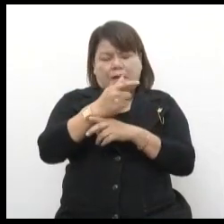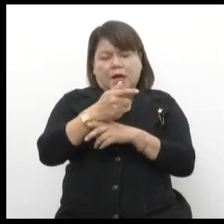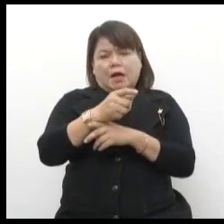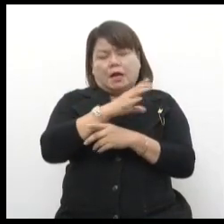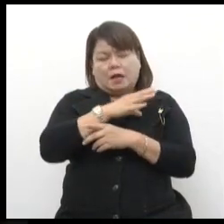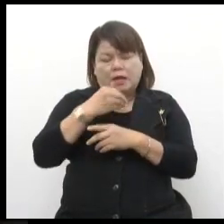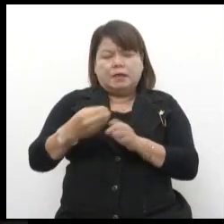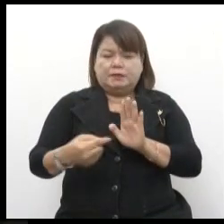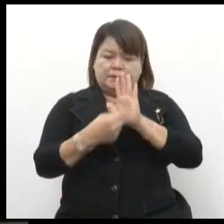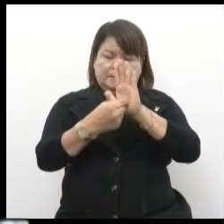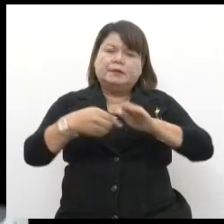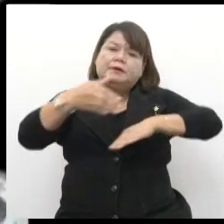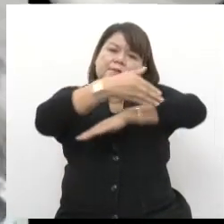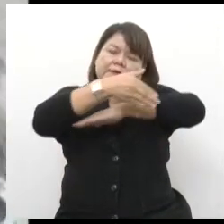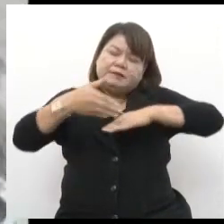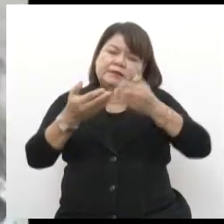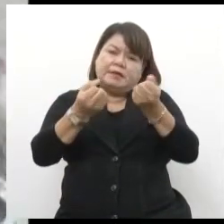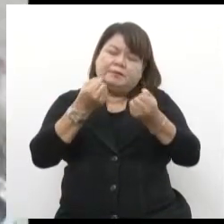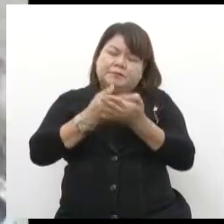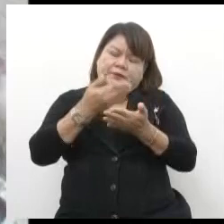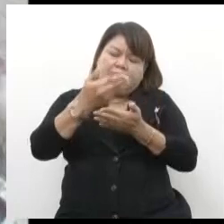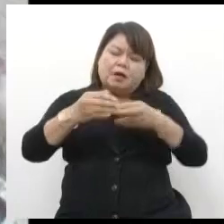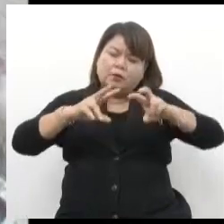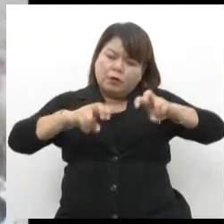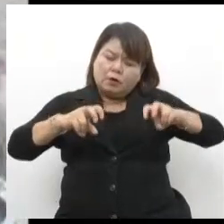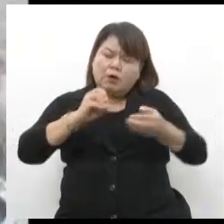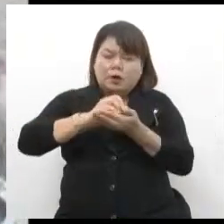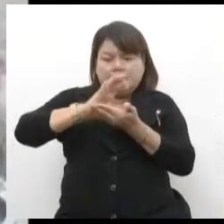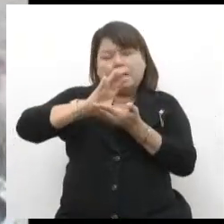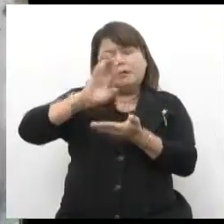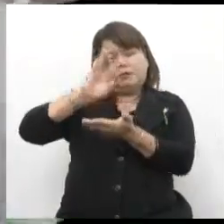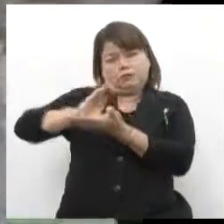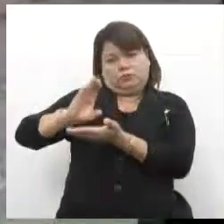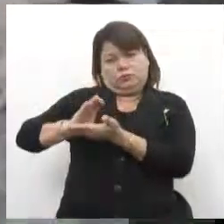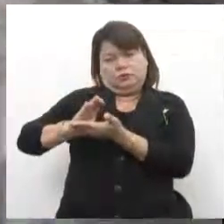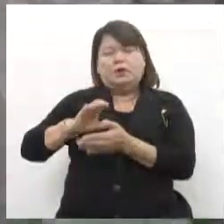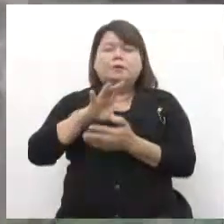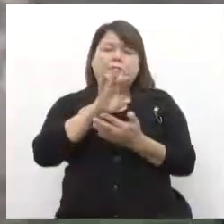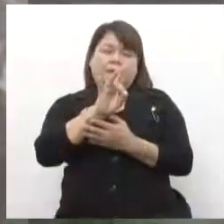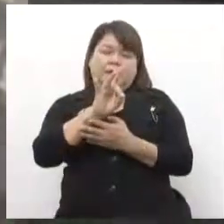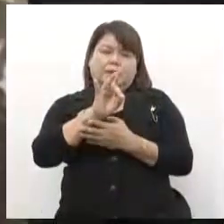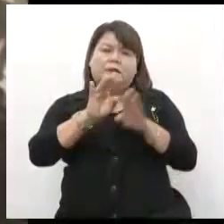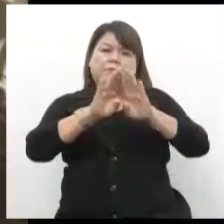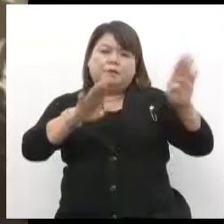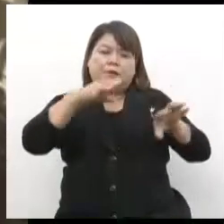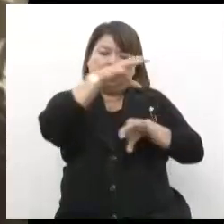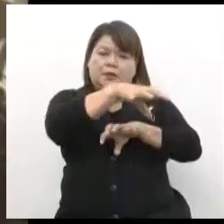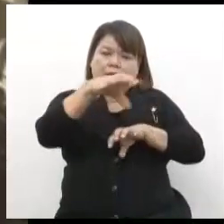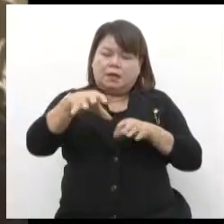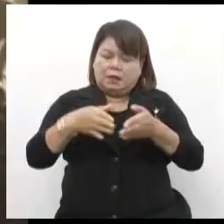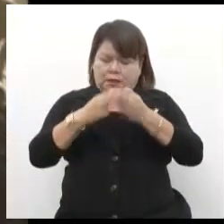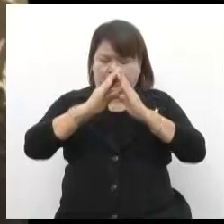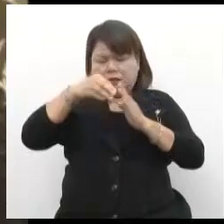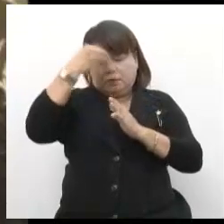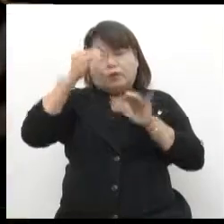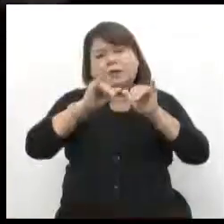เสนอบัญชีรายรับรายจ่ายวิเคราะห์กำไรต้นทุน 8. เปิดแหล่งเรียนรู้ขยายผลในโร